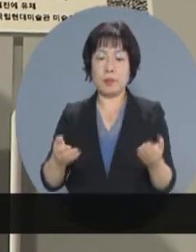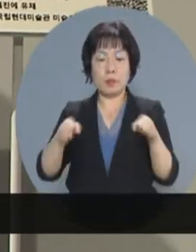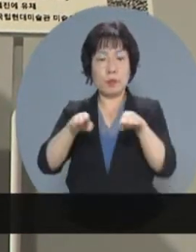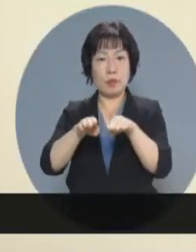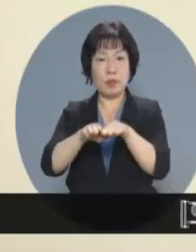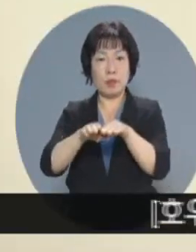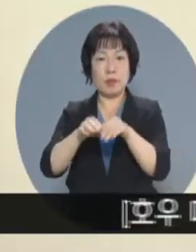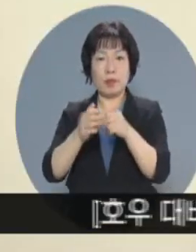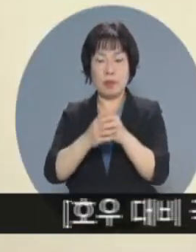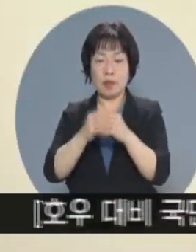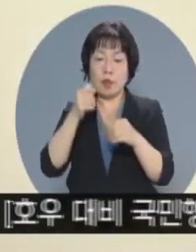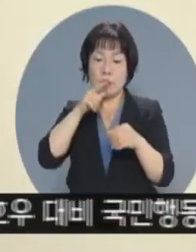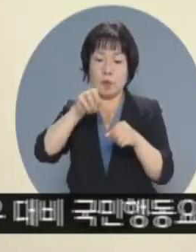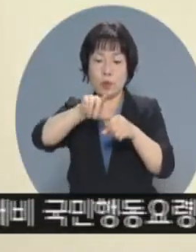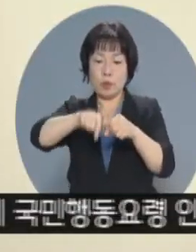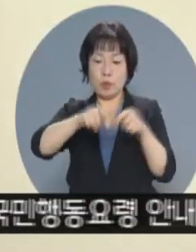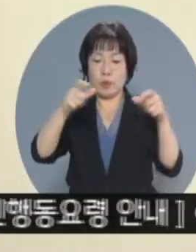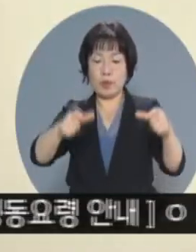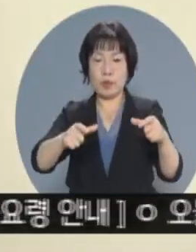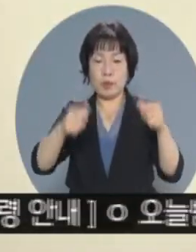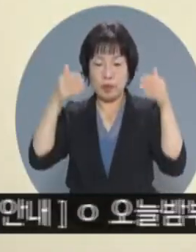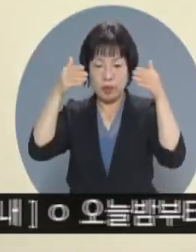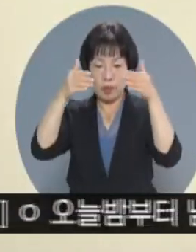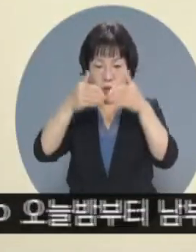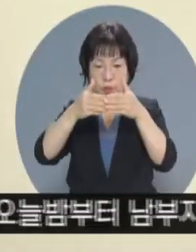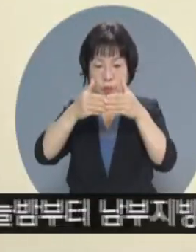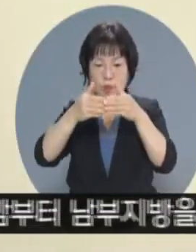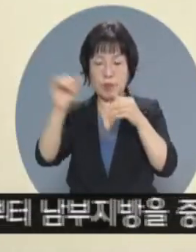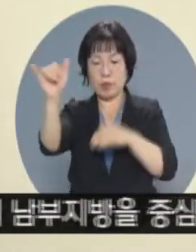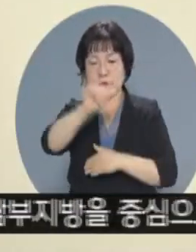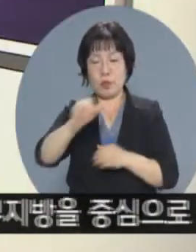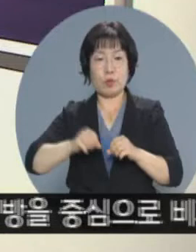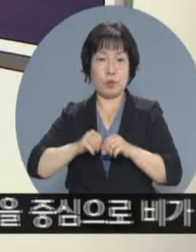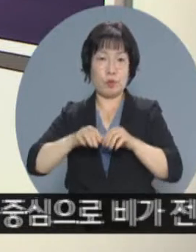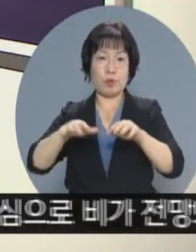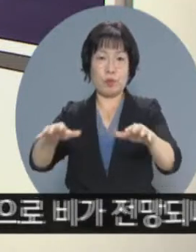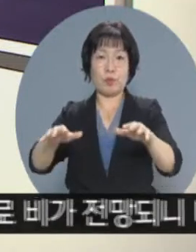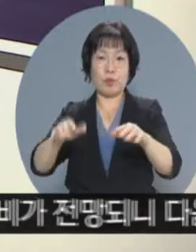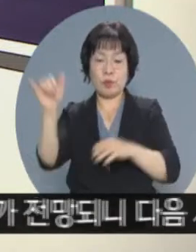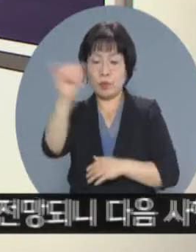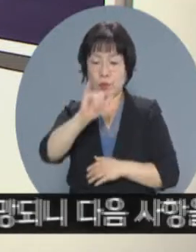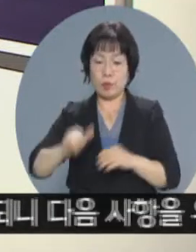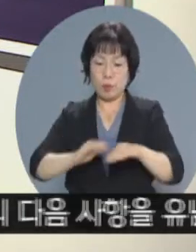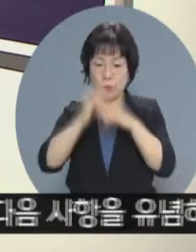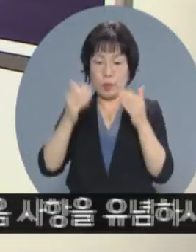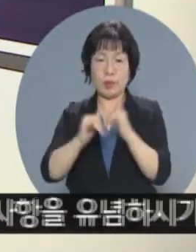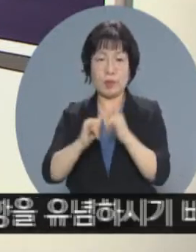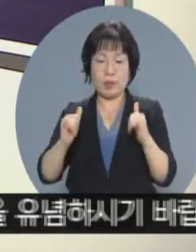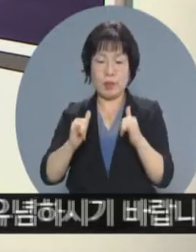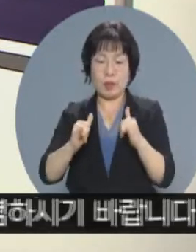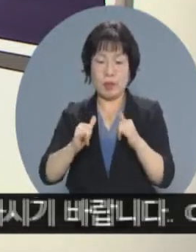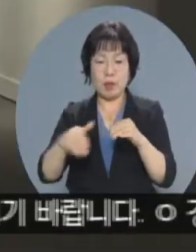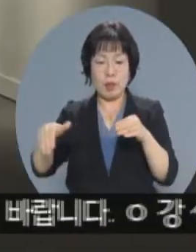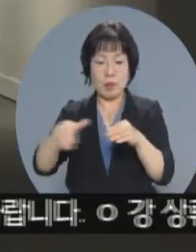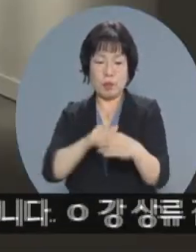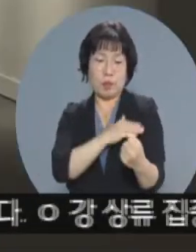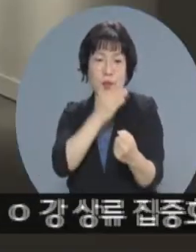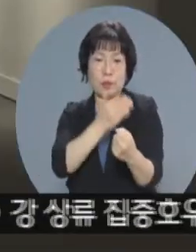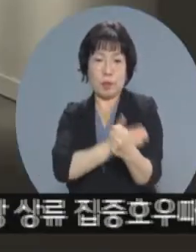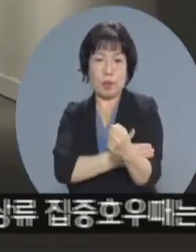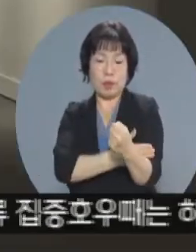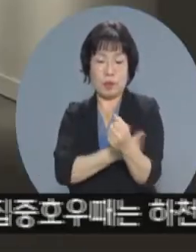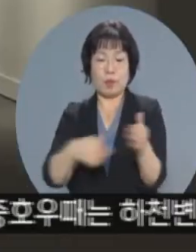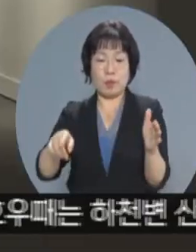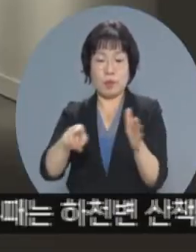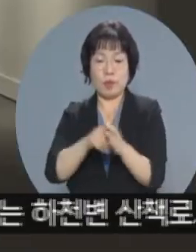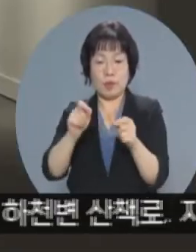국립현대미술관도 수도권에 집중된 문화예술 기획 역량을 전국으로 확대하고 전 국민의 문화 향유권을 신장시키기 위해 분관